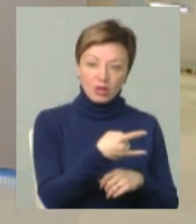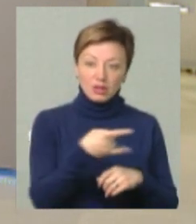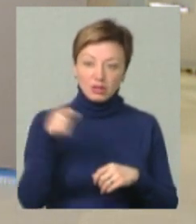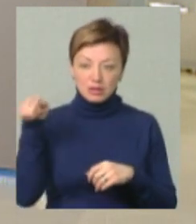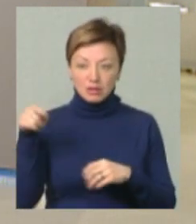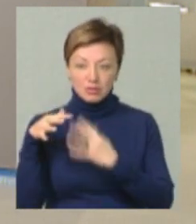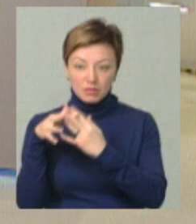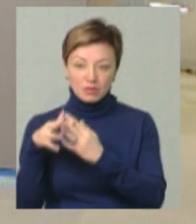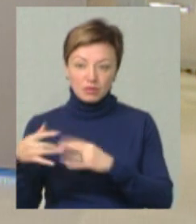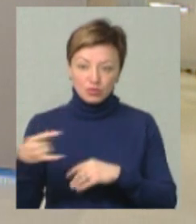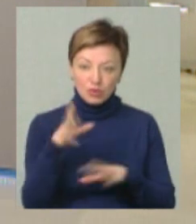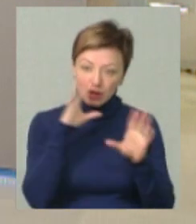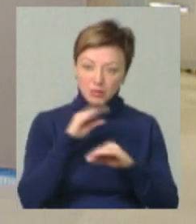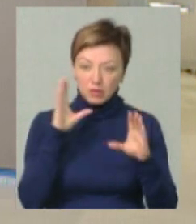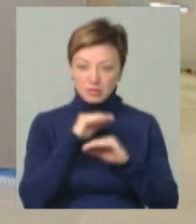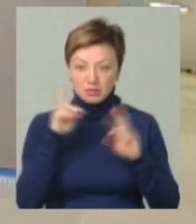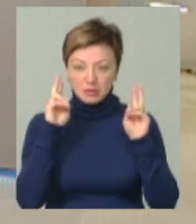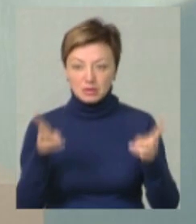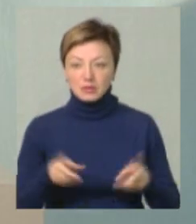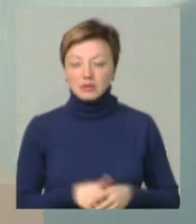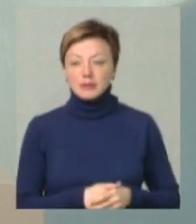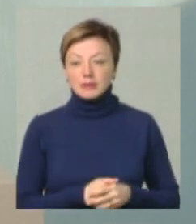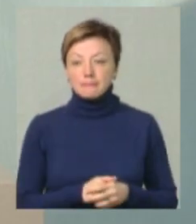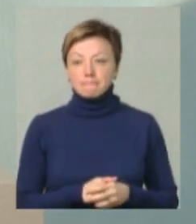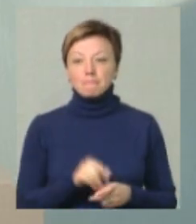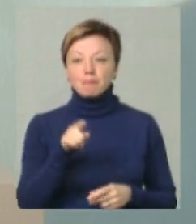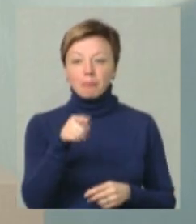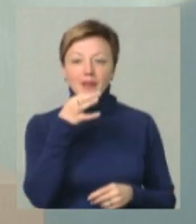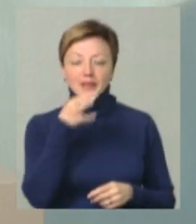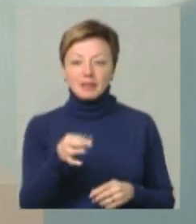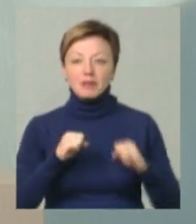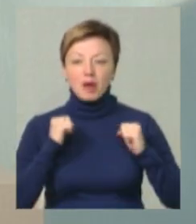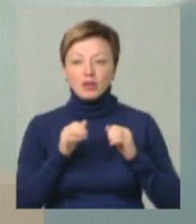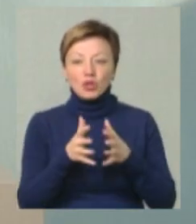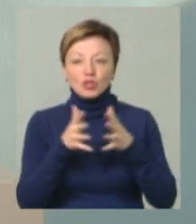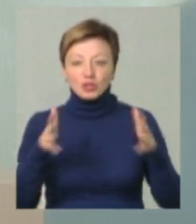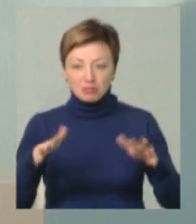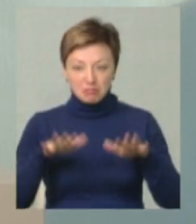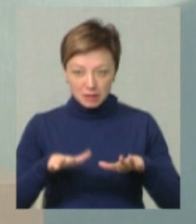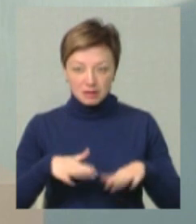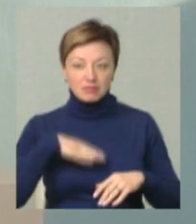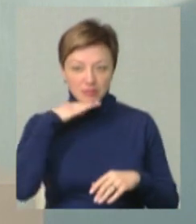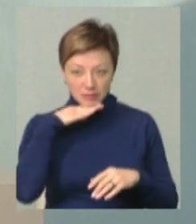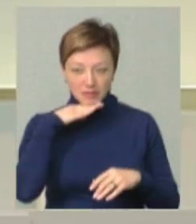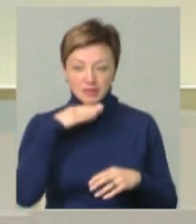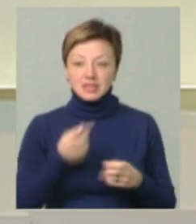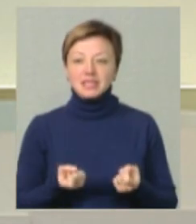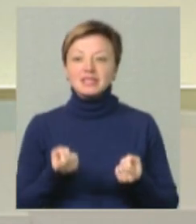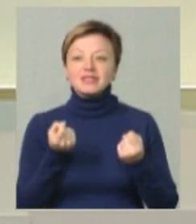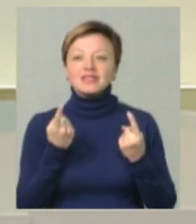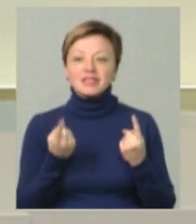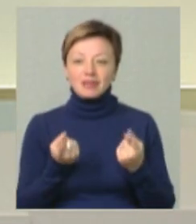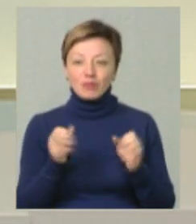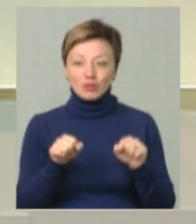гарячої точки там по цими обстрілами. Ви зауважили, що ви намагаєтесь розширюватись, а є можливості для того? І звідки черпаєте